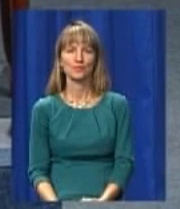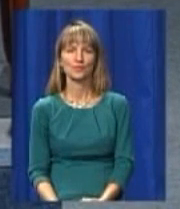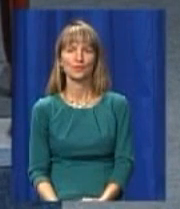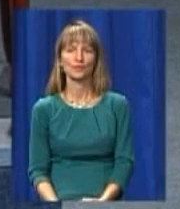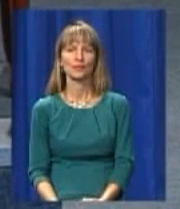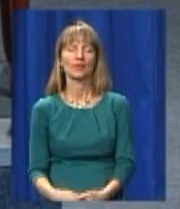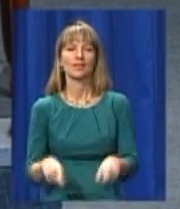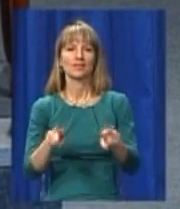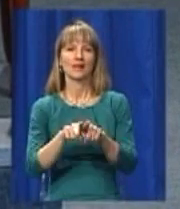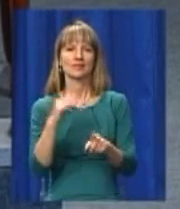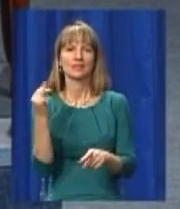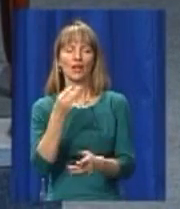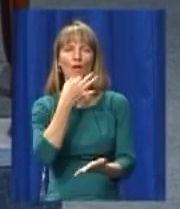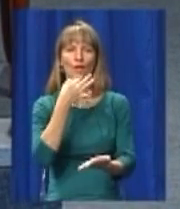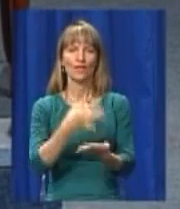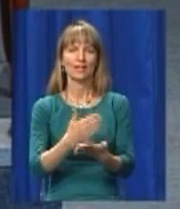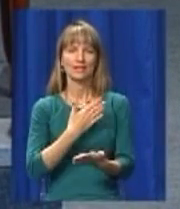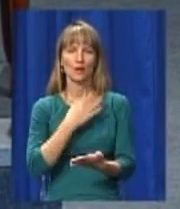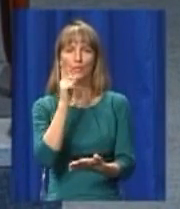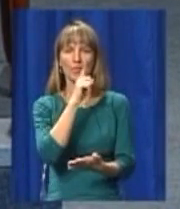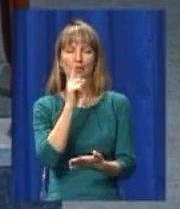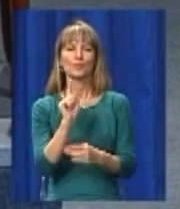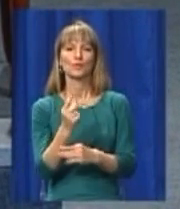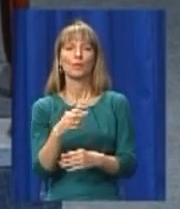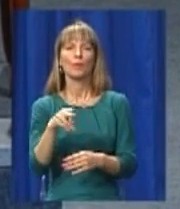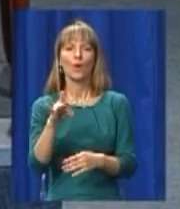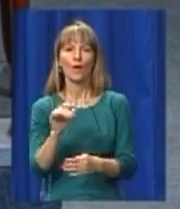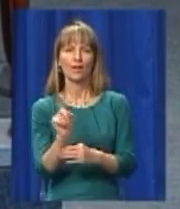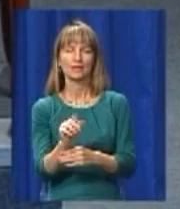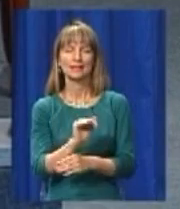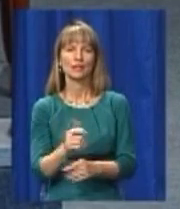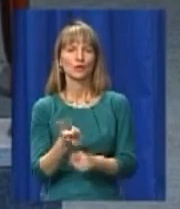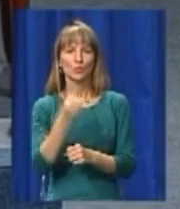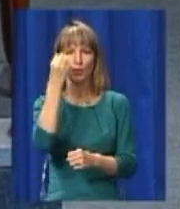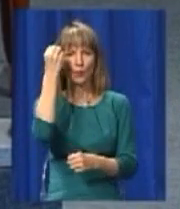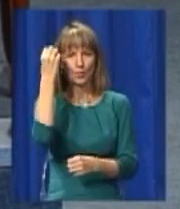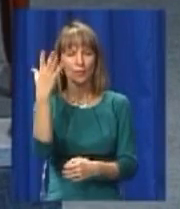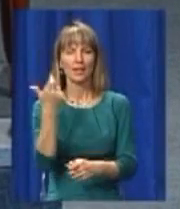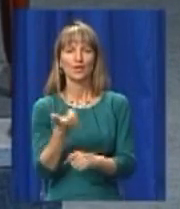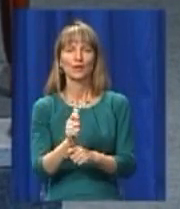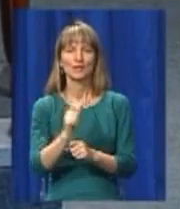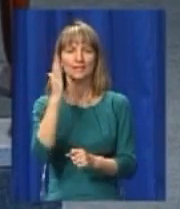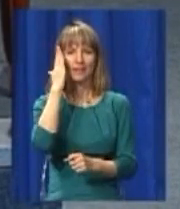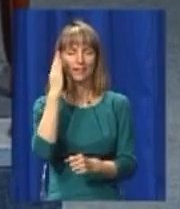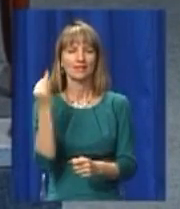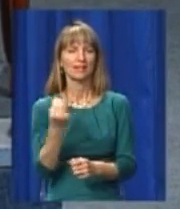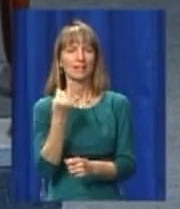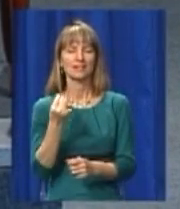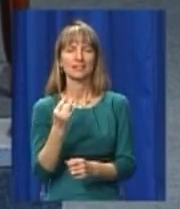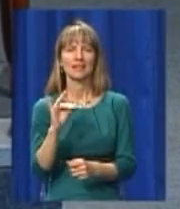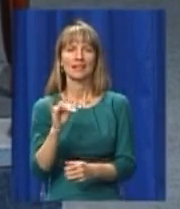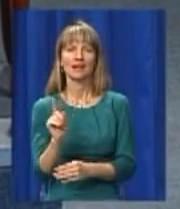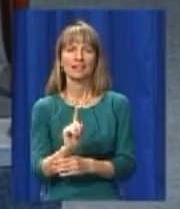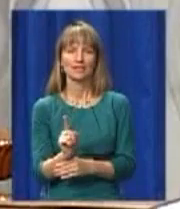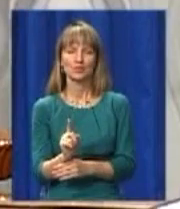Ну, ось такі цікаві відповіді наших маленьких чомучок про карандаші. Діти дуже такі розумні, да, дуже багато взагалі цікавляться її карандашами.